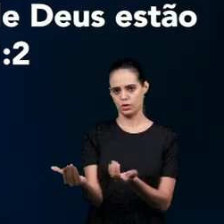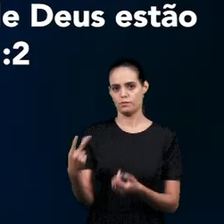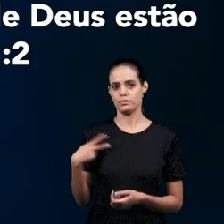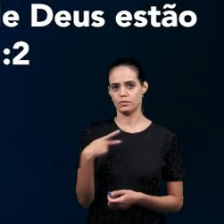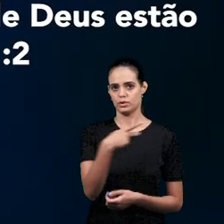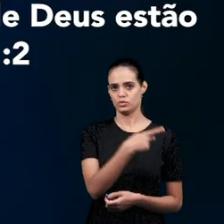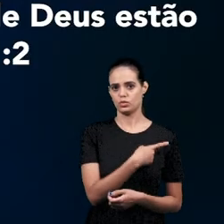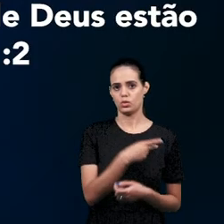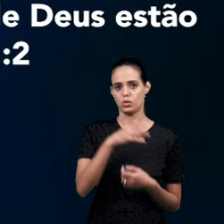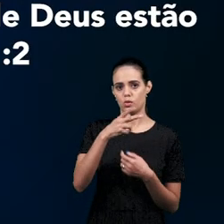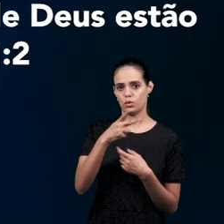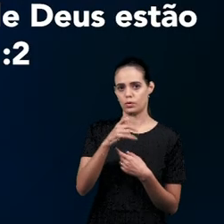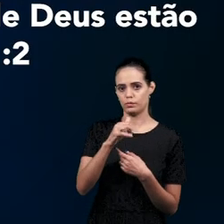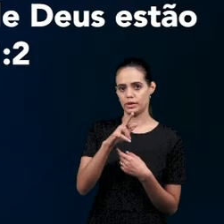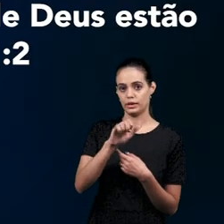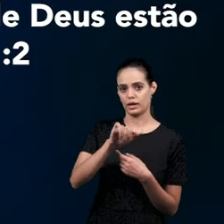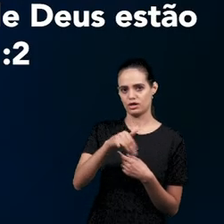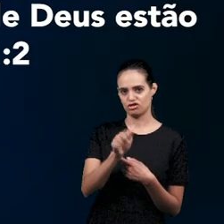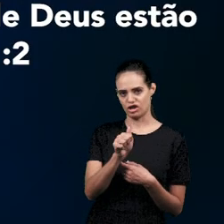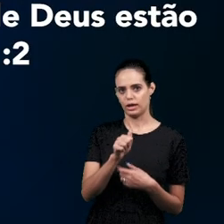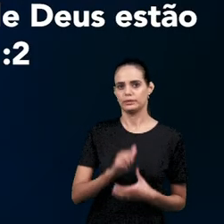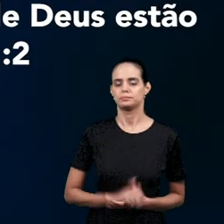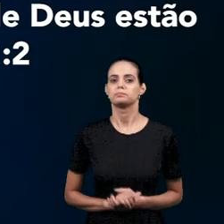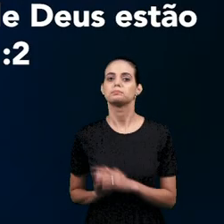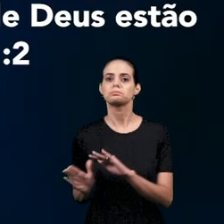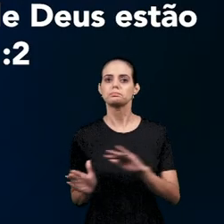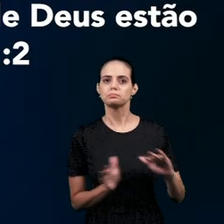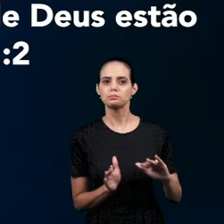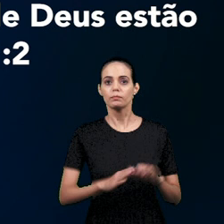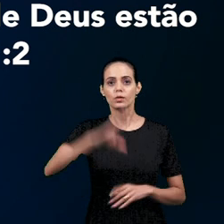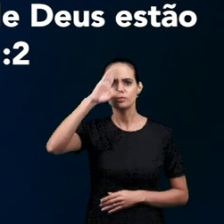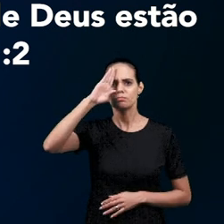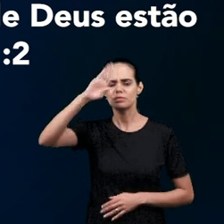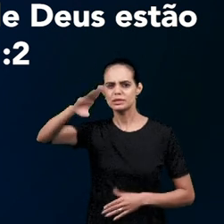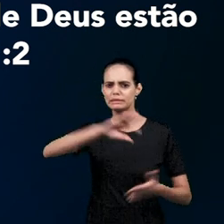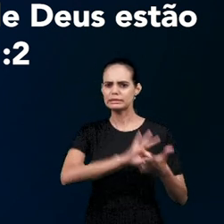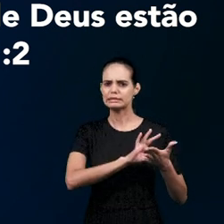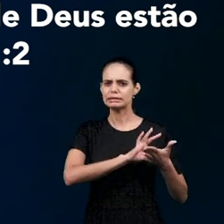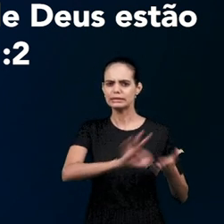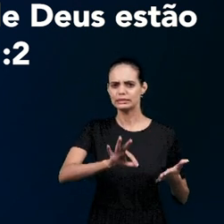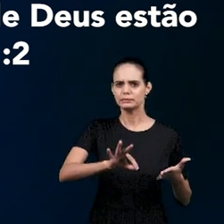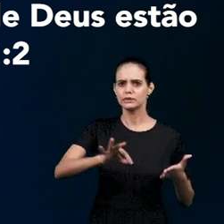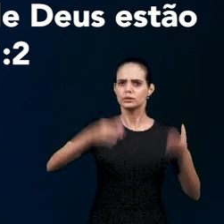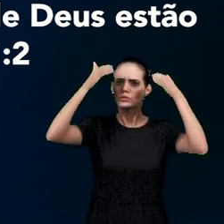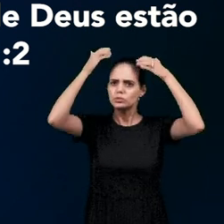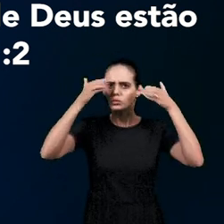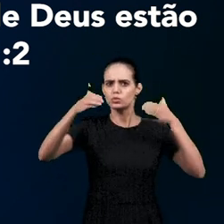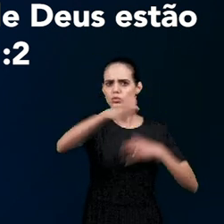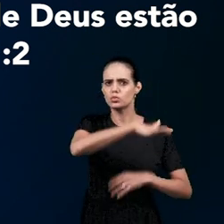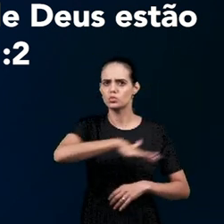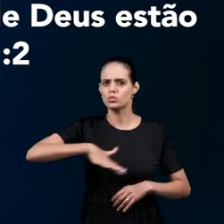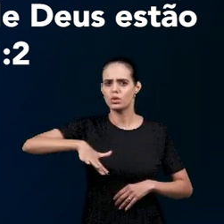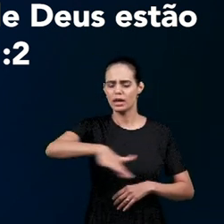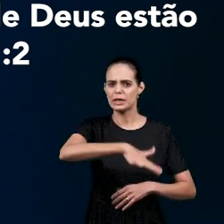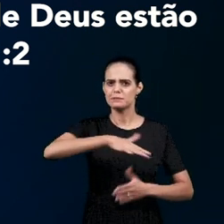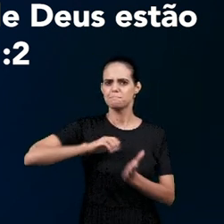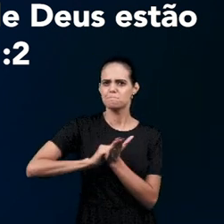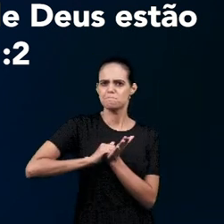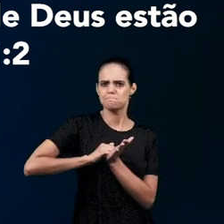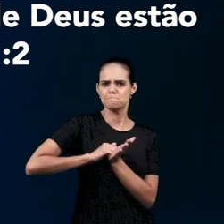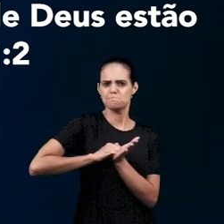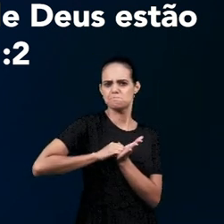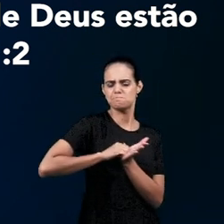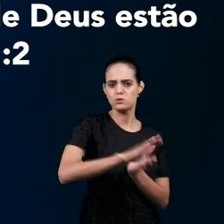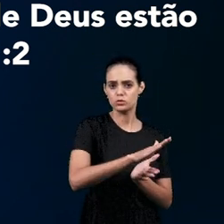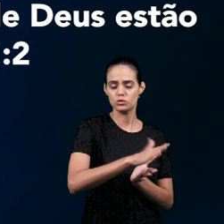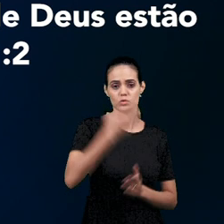Freitas. Les principaux ennemis du royaume qui ont été purgés par Salomon dans 1 Roi 2, 26, 28